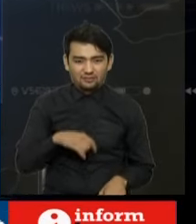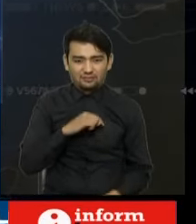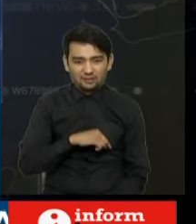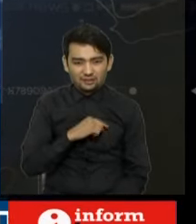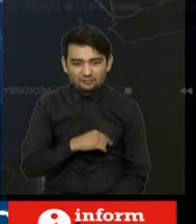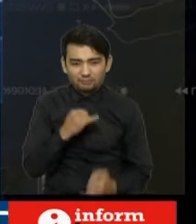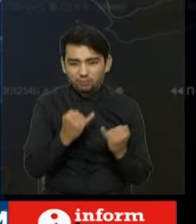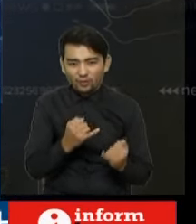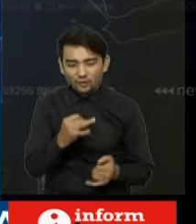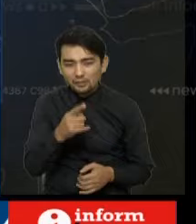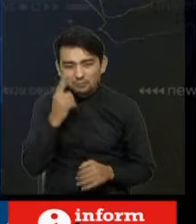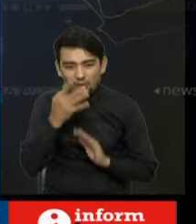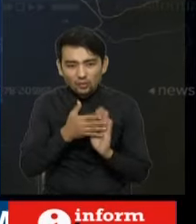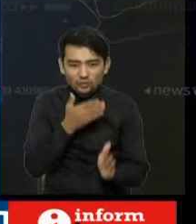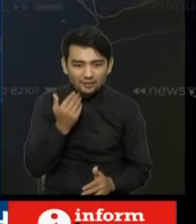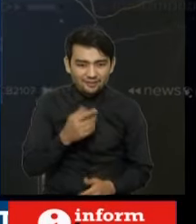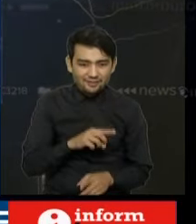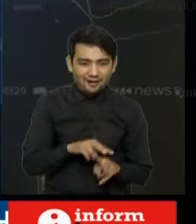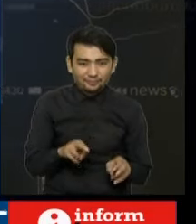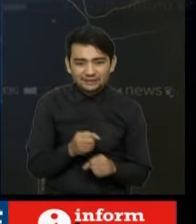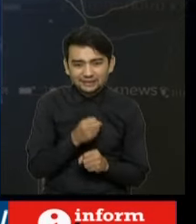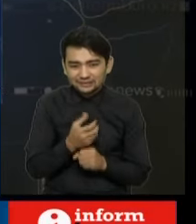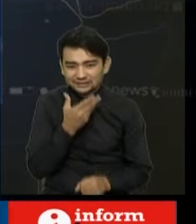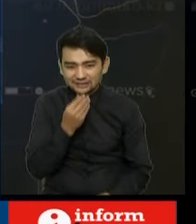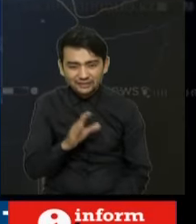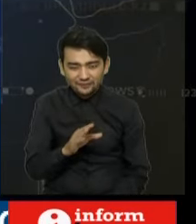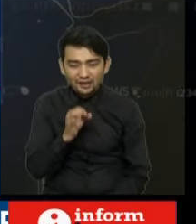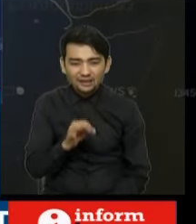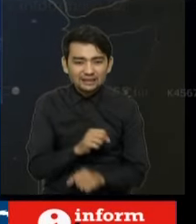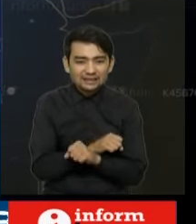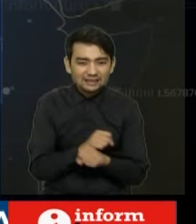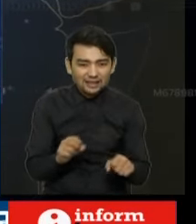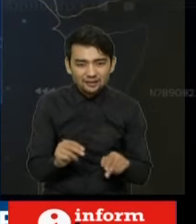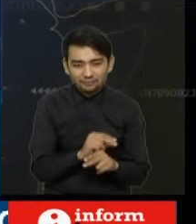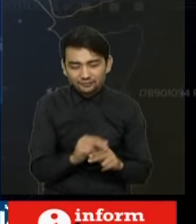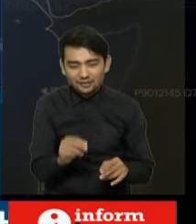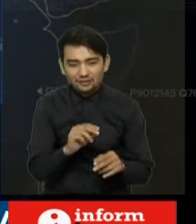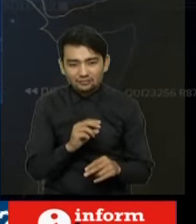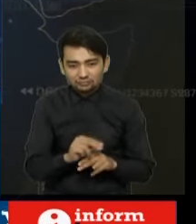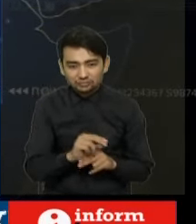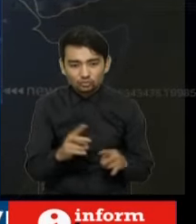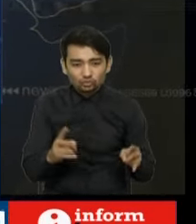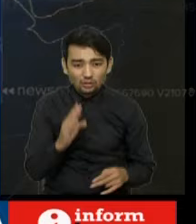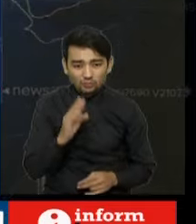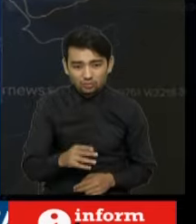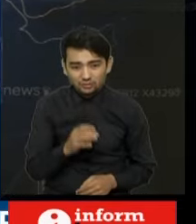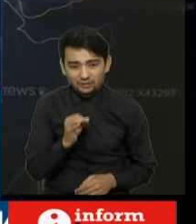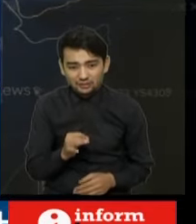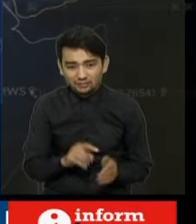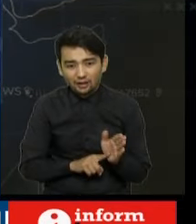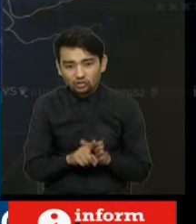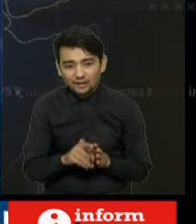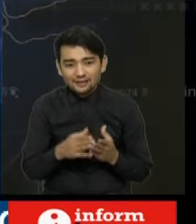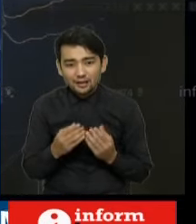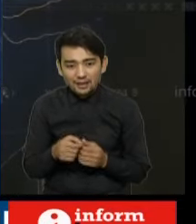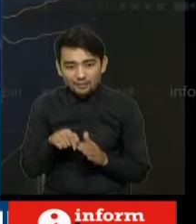просто и понятия не имеют, что так делать некрасиво и нельзя. Ну, здесь воспитательная работа должна проходить, начиная с семьи